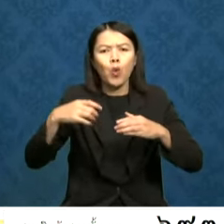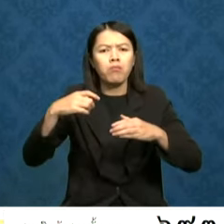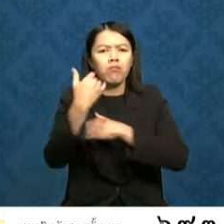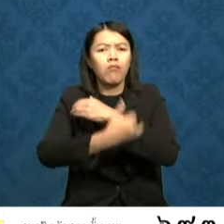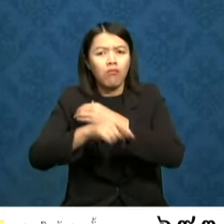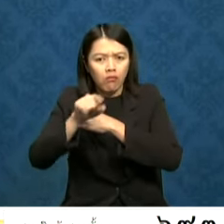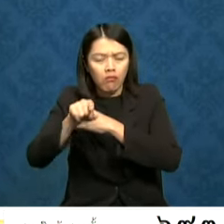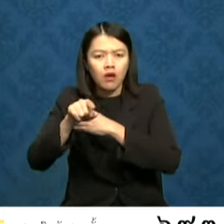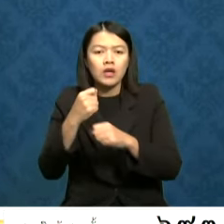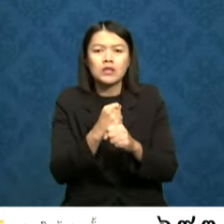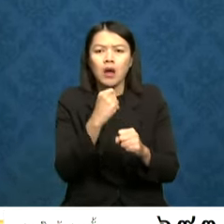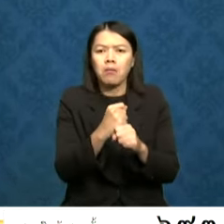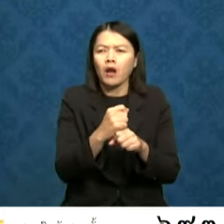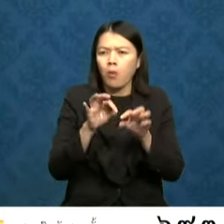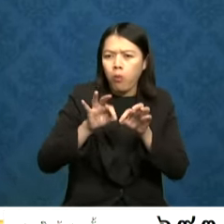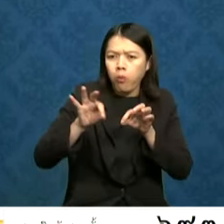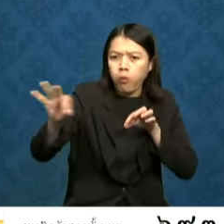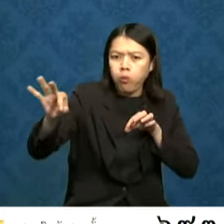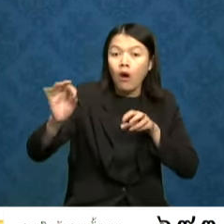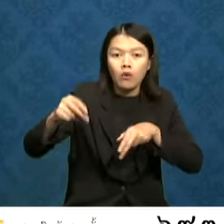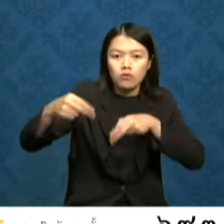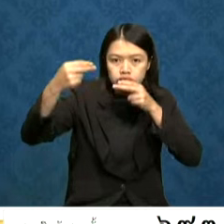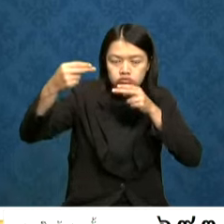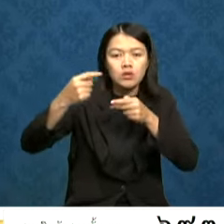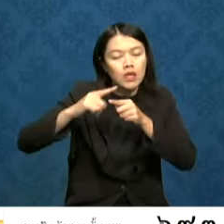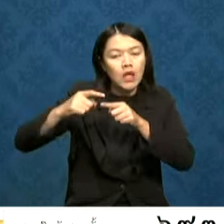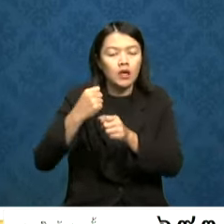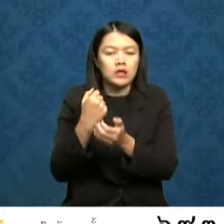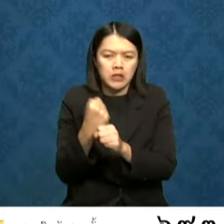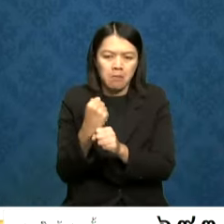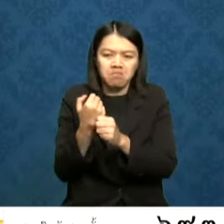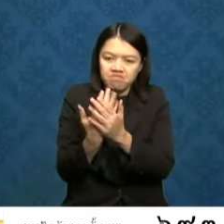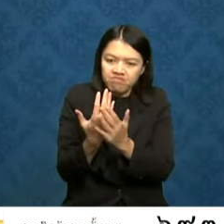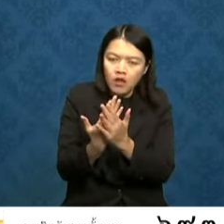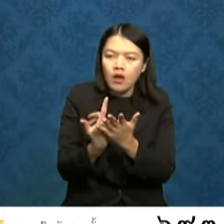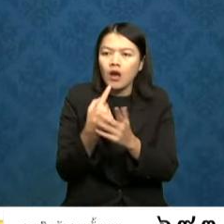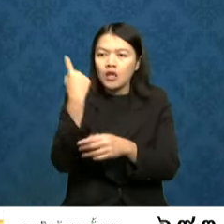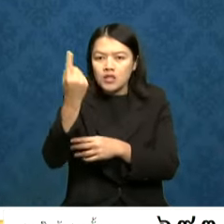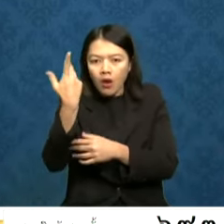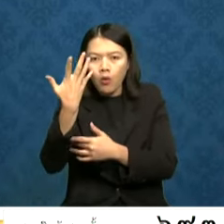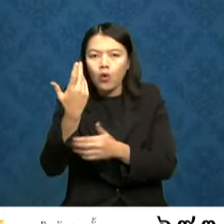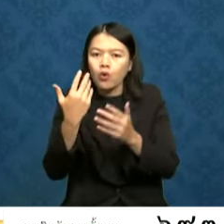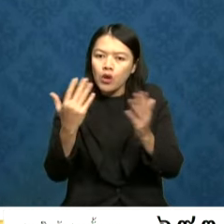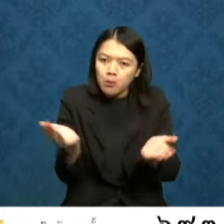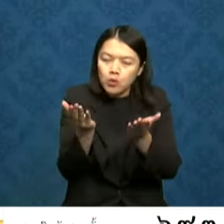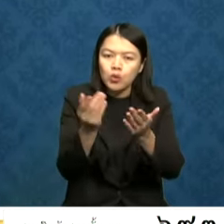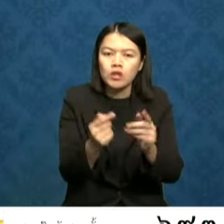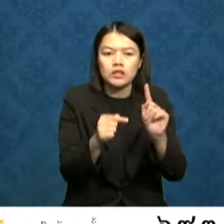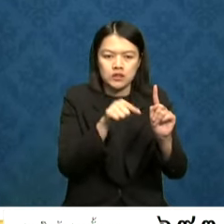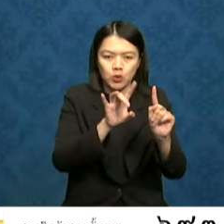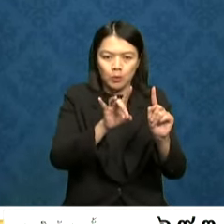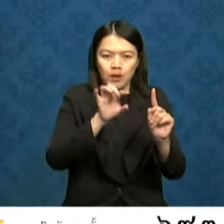ชาติที่ทำงานทางไกลDigital normซึ่งรายได้จากการท่องเที่ยวถึง